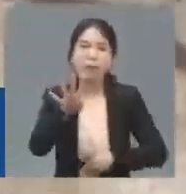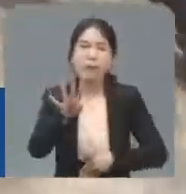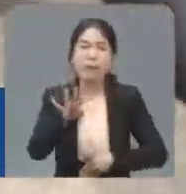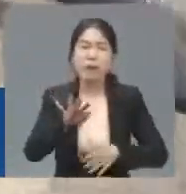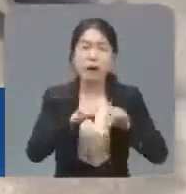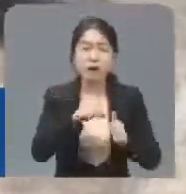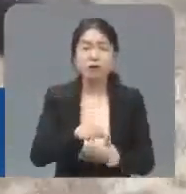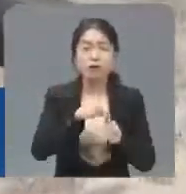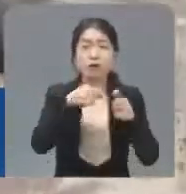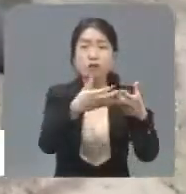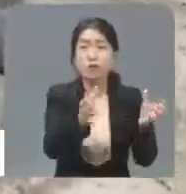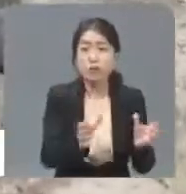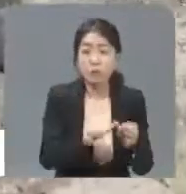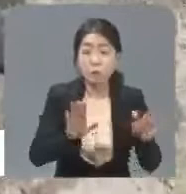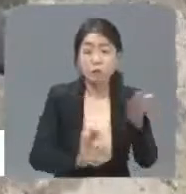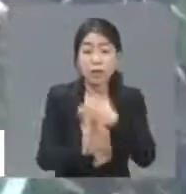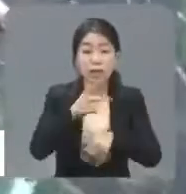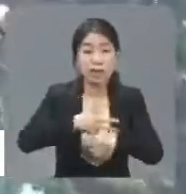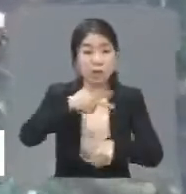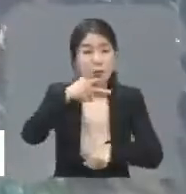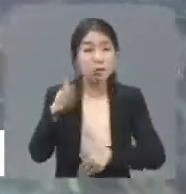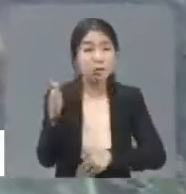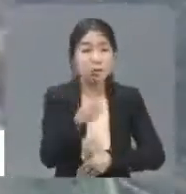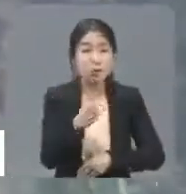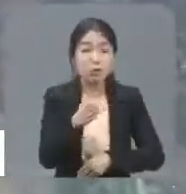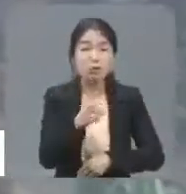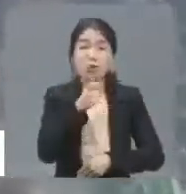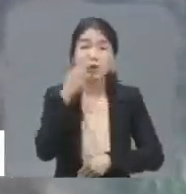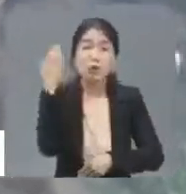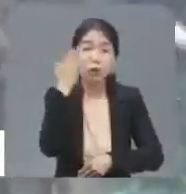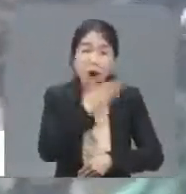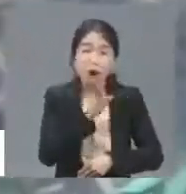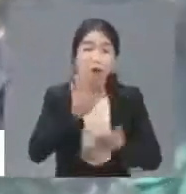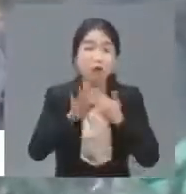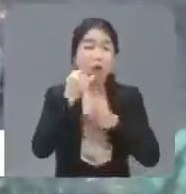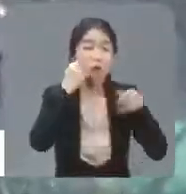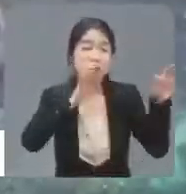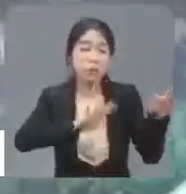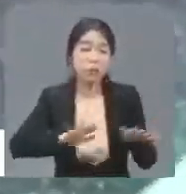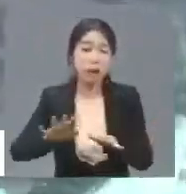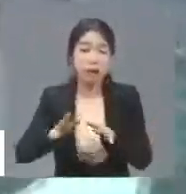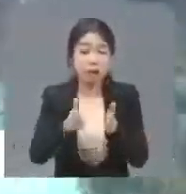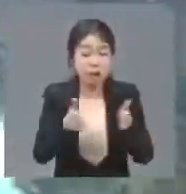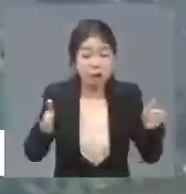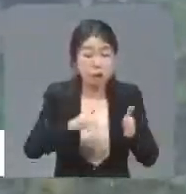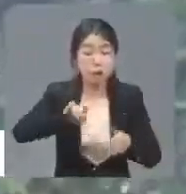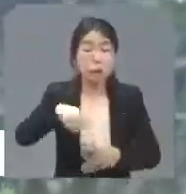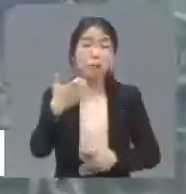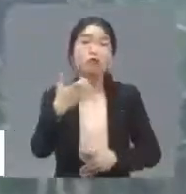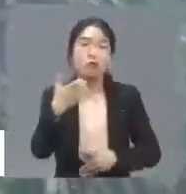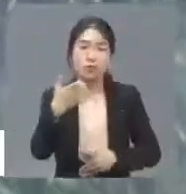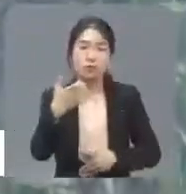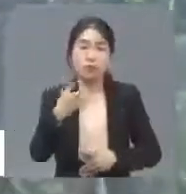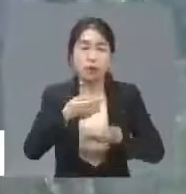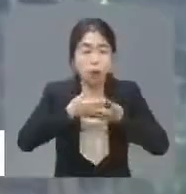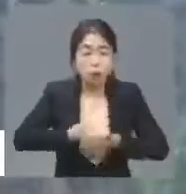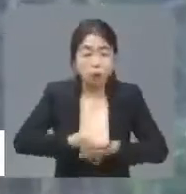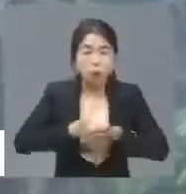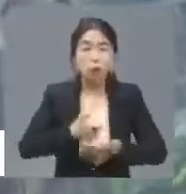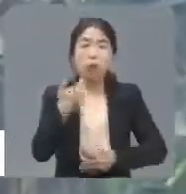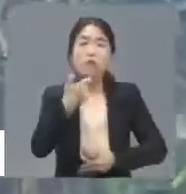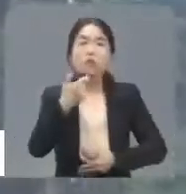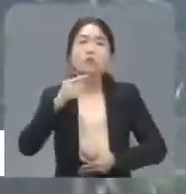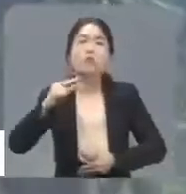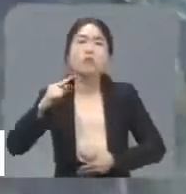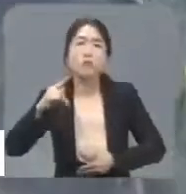해양환경인명구조단 여수구조대는 오늘 오전 7시쯤 여수시 월호도 앞 해상에서 크기 190cm, 몸무게